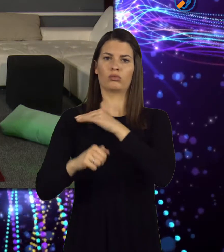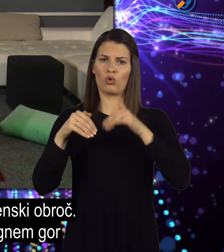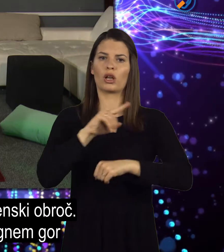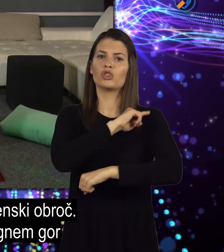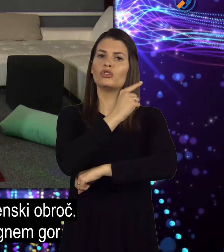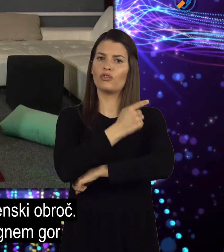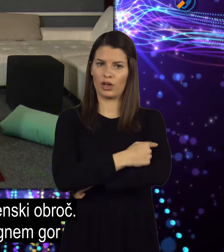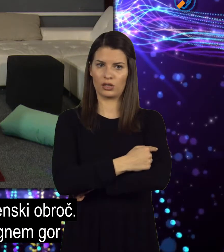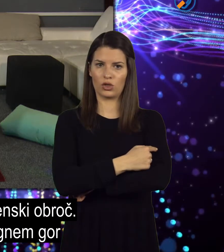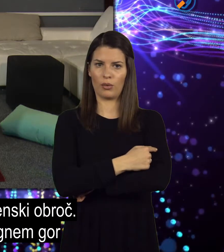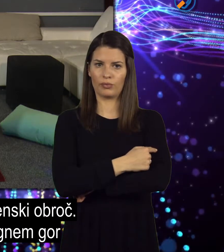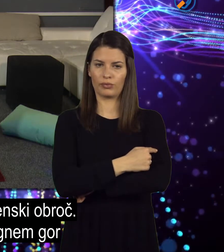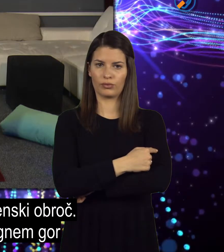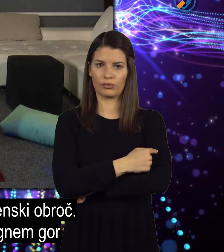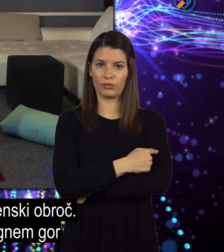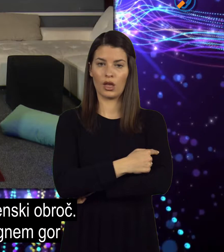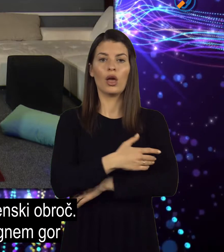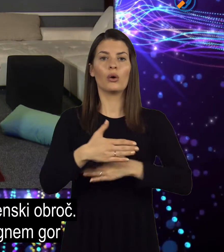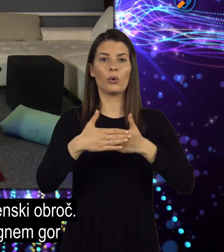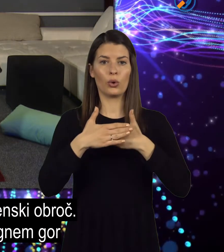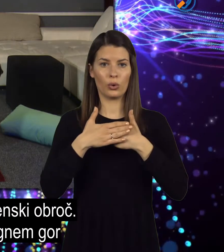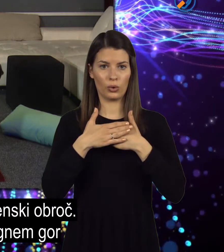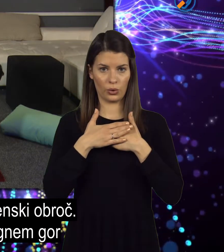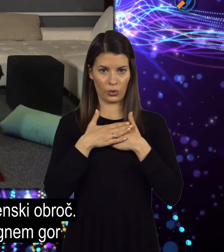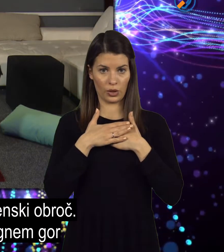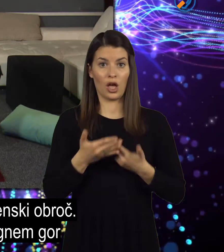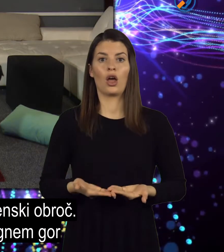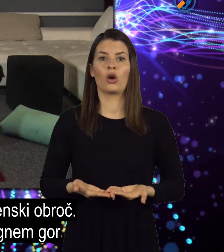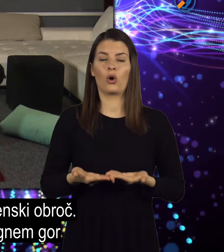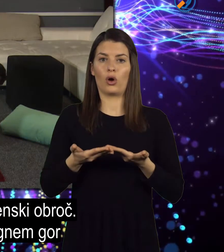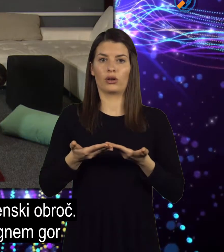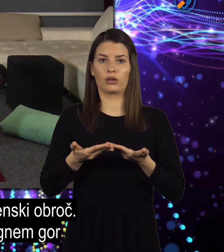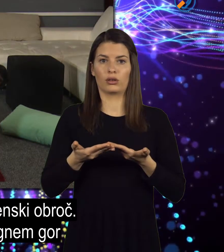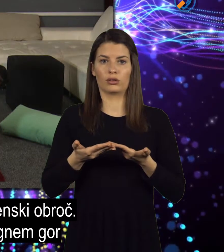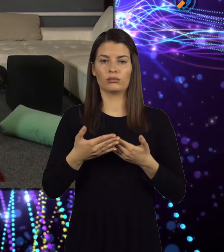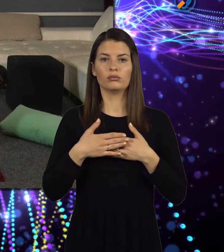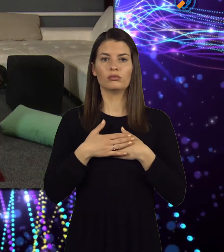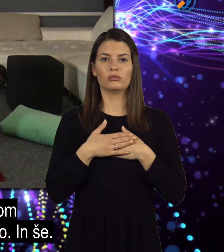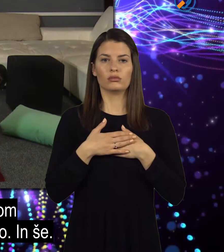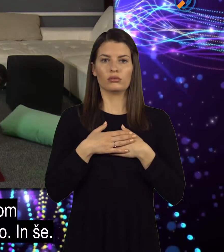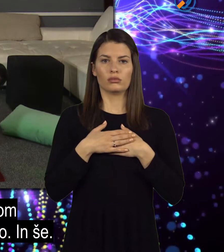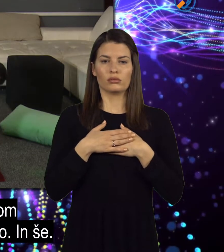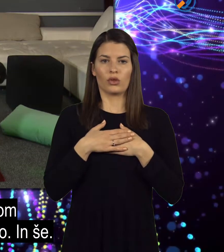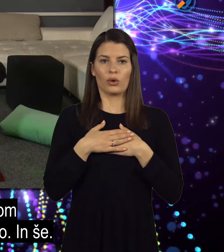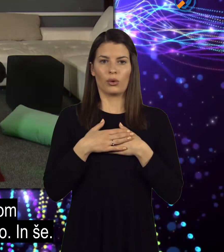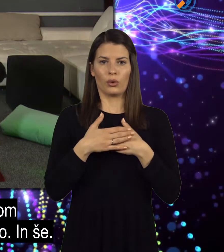podlage, rabimo čvrst ramenski obroč. Na izdih se dvignem gor in z vdihom spuščam.